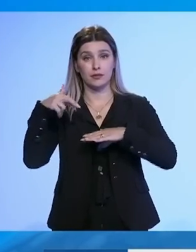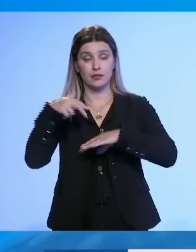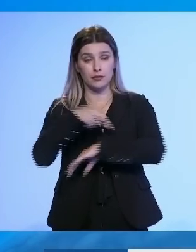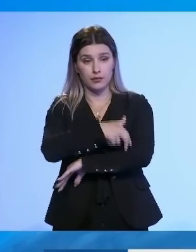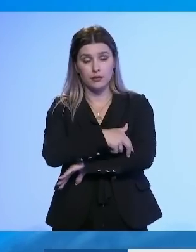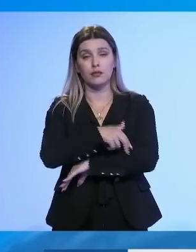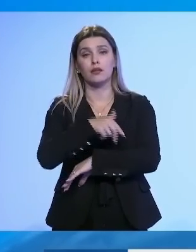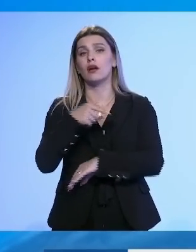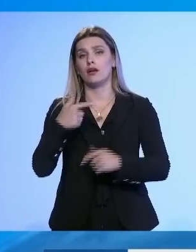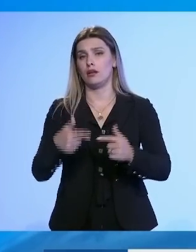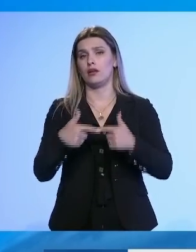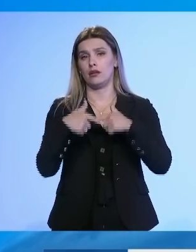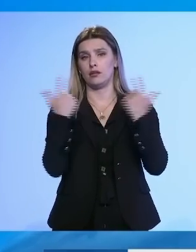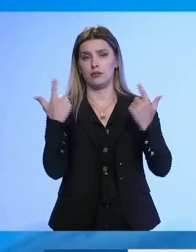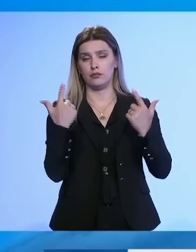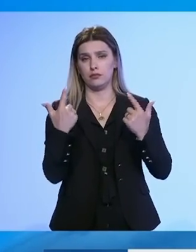nuk u